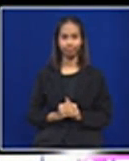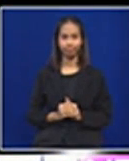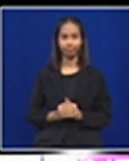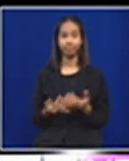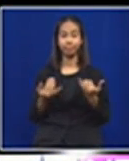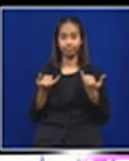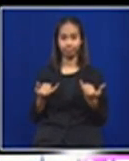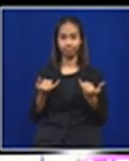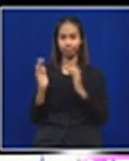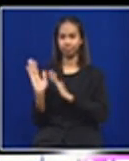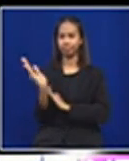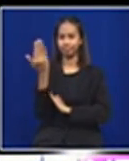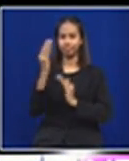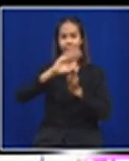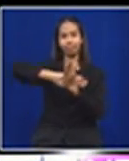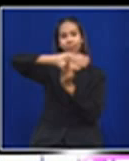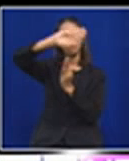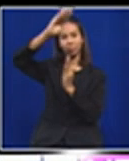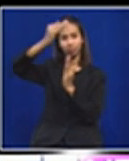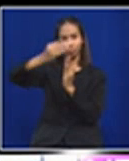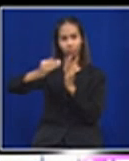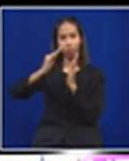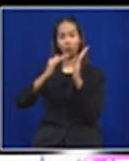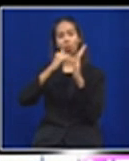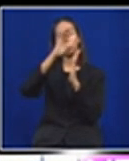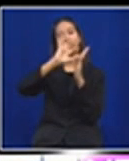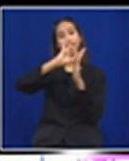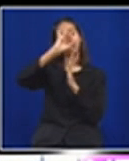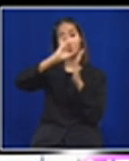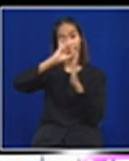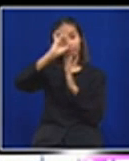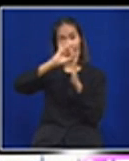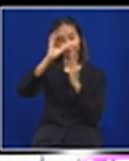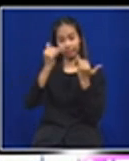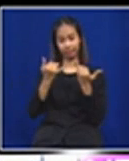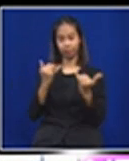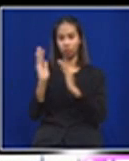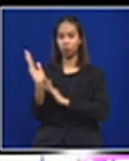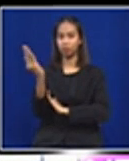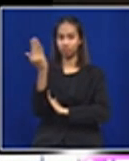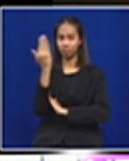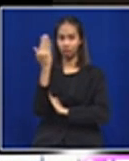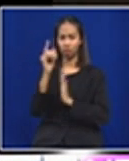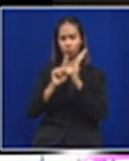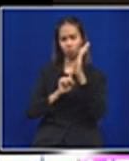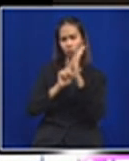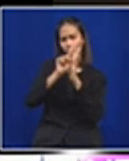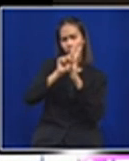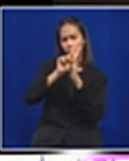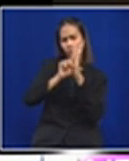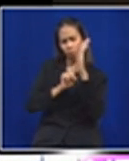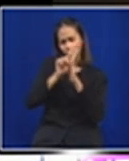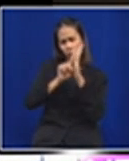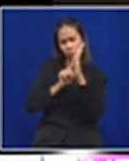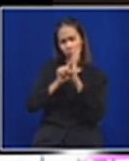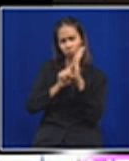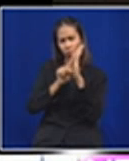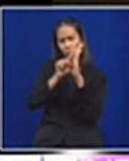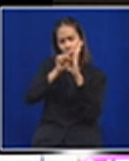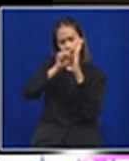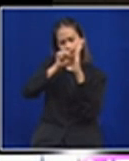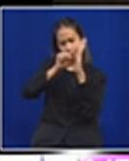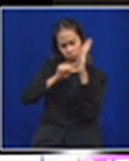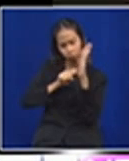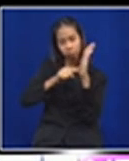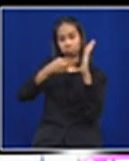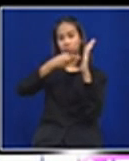บรรยากาศบนยอดดอยอินทนนท์อำเภอจอมทองจังหวัดเชียงใหม่เช้าวันนี้อุณหภูมิเปลี่ยนแปลงอย่างรวดเร็วอุณหภูมิลดต่ำลงทันทีติ